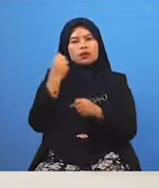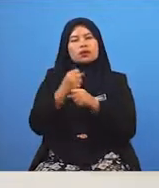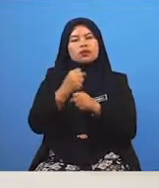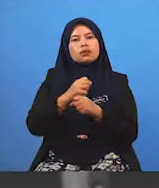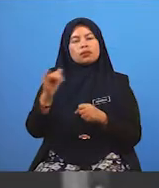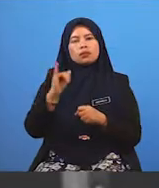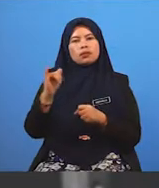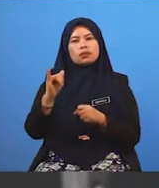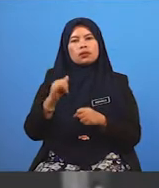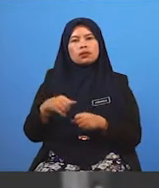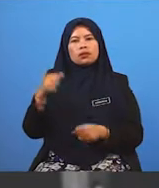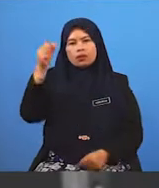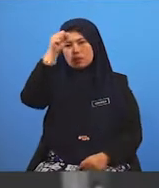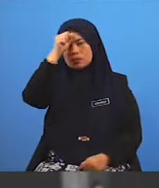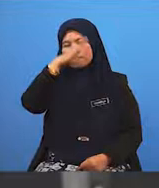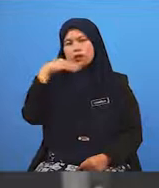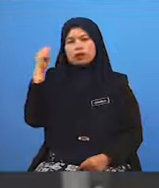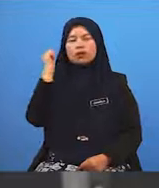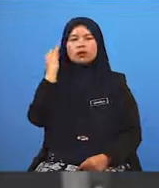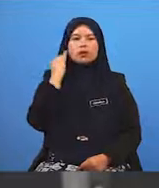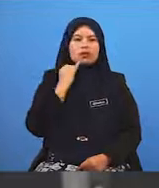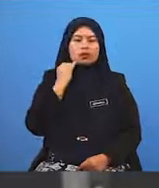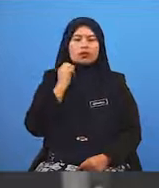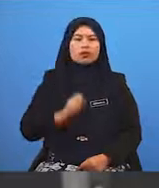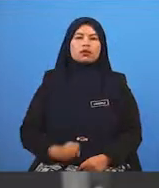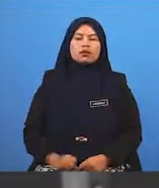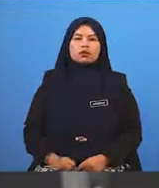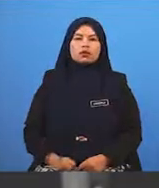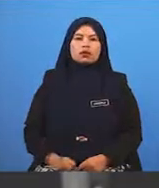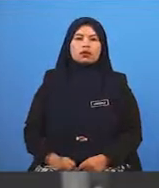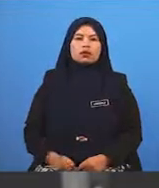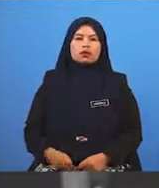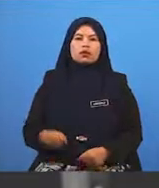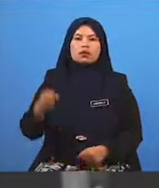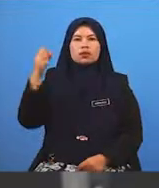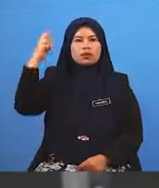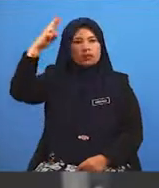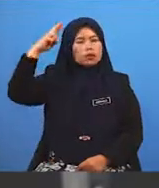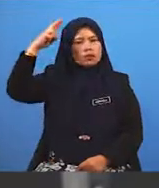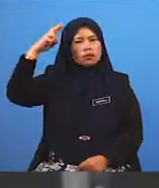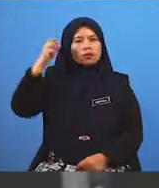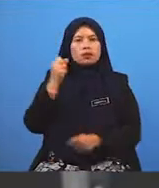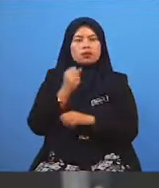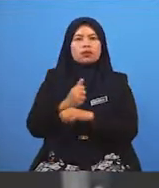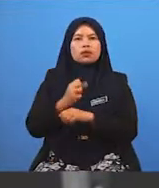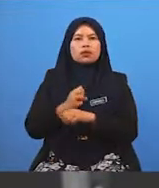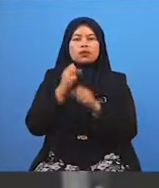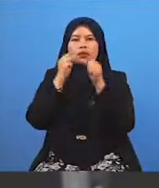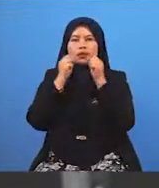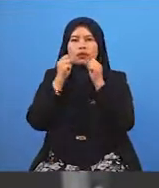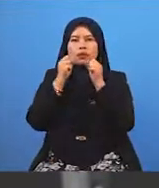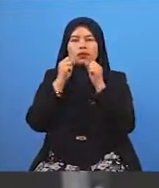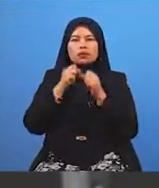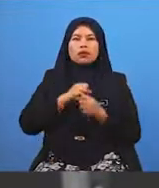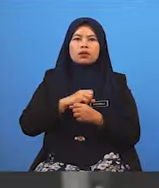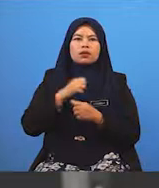isteri. Imam Al-Bukhari meriwayatkan bahawa Nabi Muhammad sallallahu alaihi wasallam bersabda, yang maksudnya